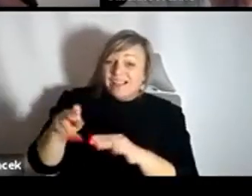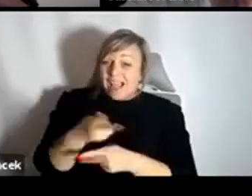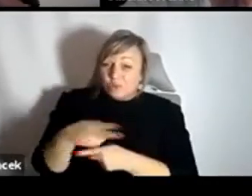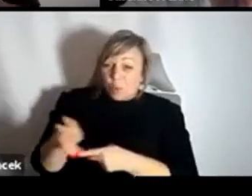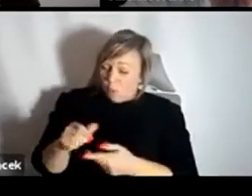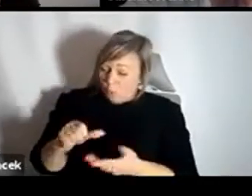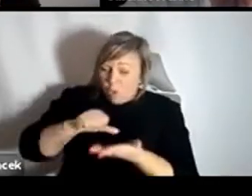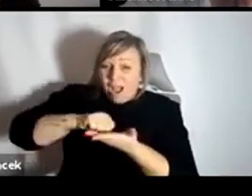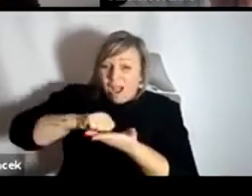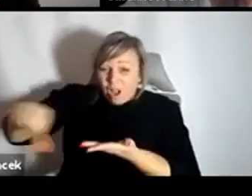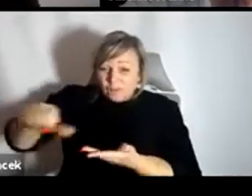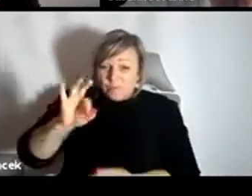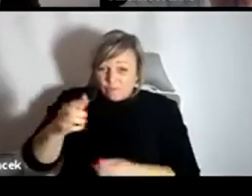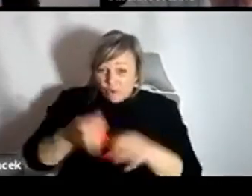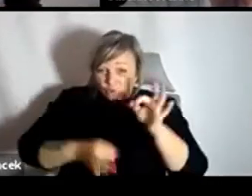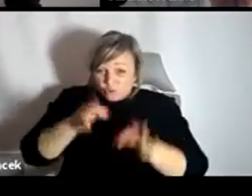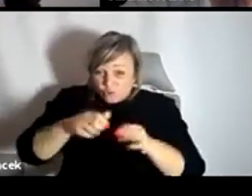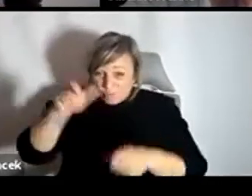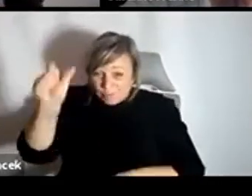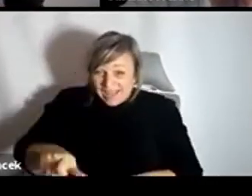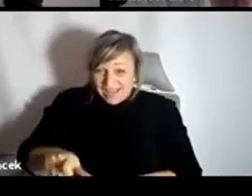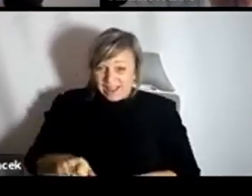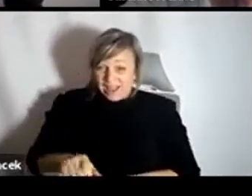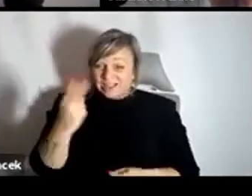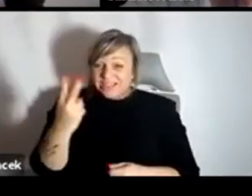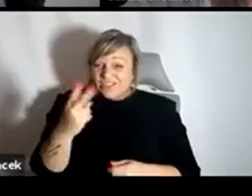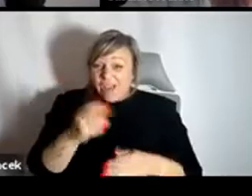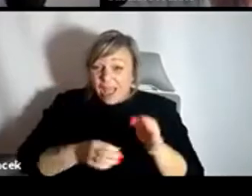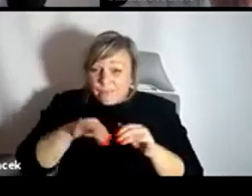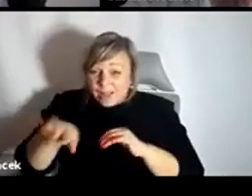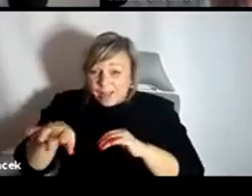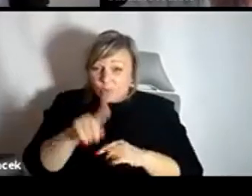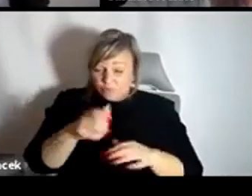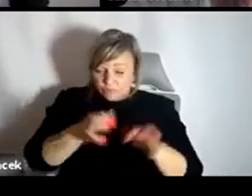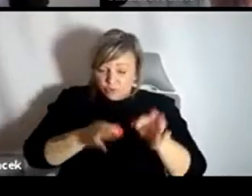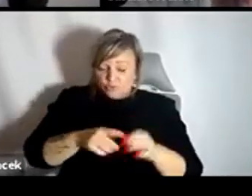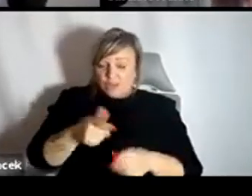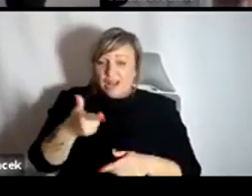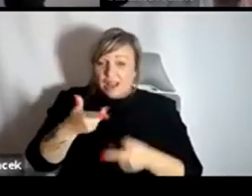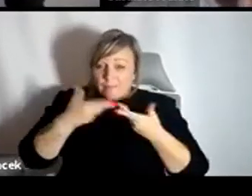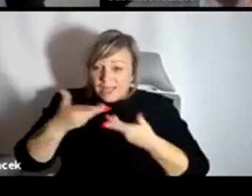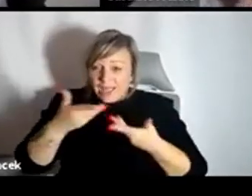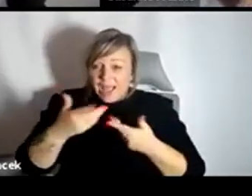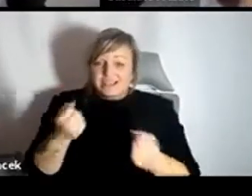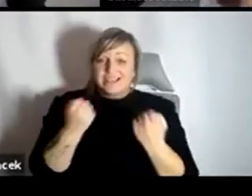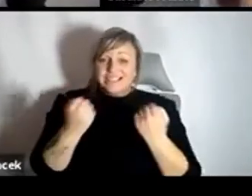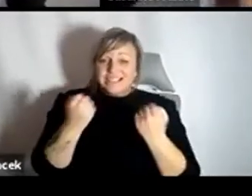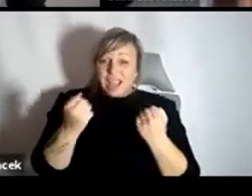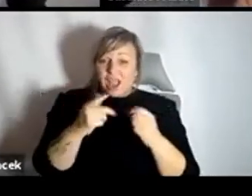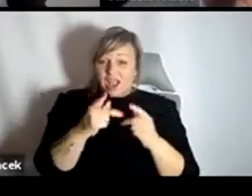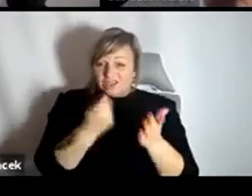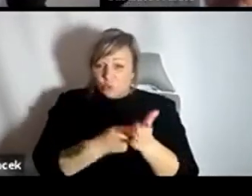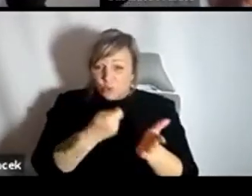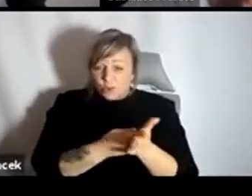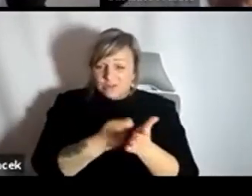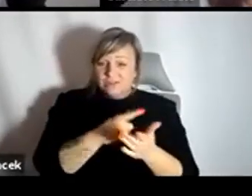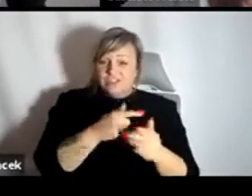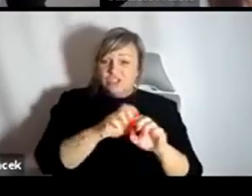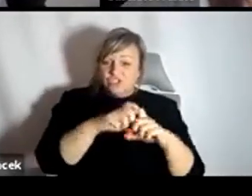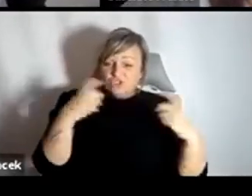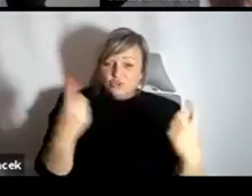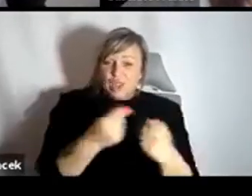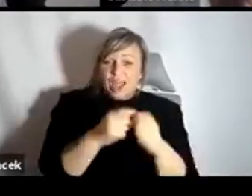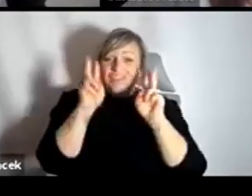aus, mehr als 200 Millionen für Spielerberater, die ganzen Sicherheitskosten für die Stadien, die Fanprojekte, die